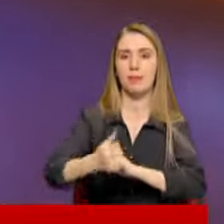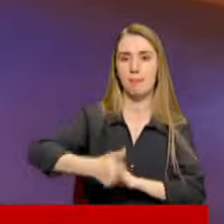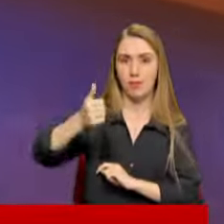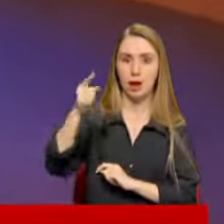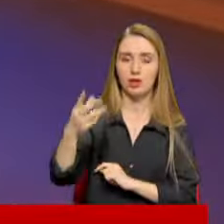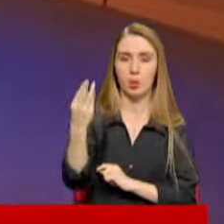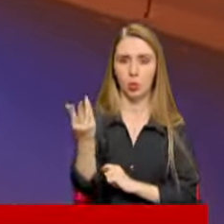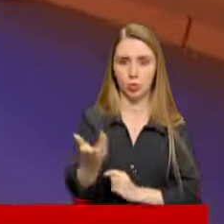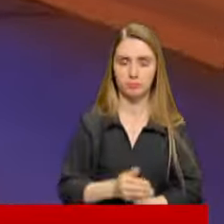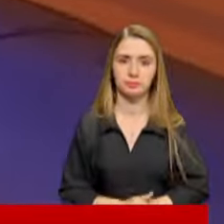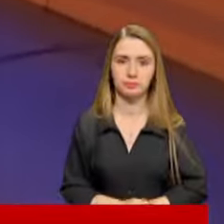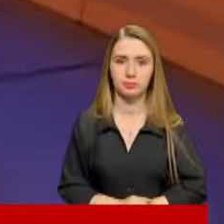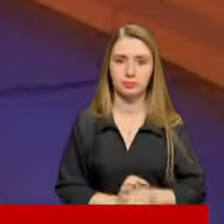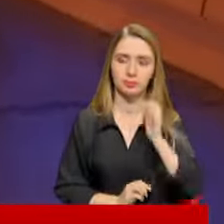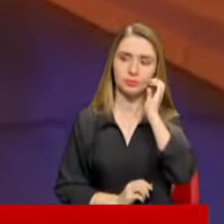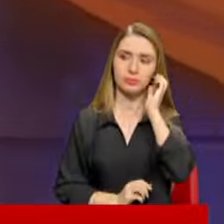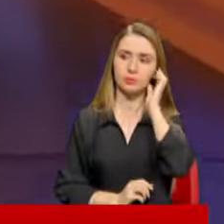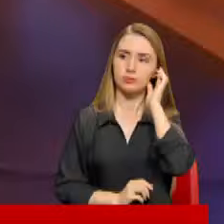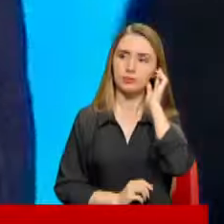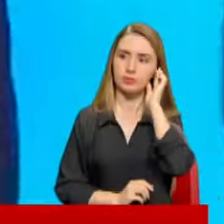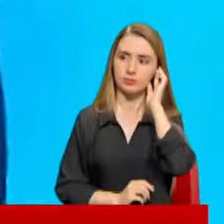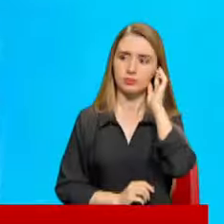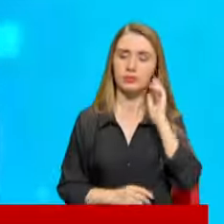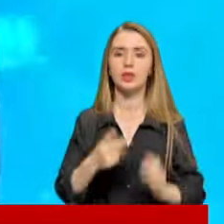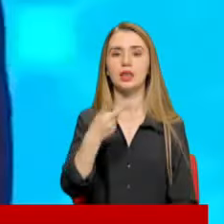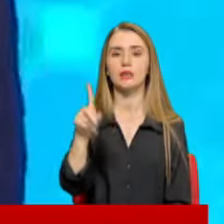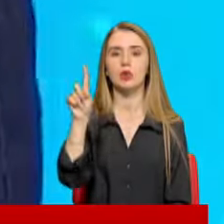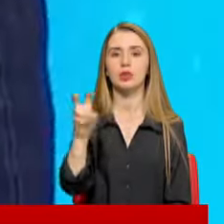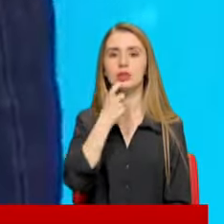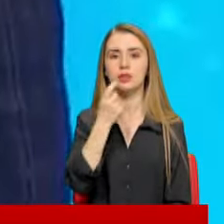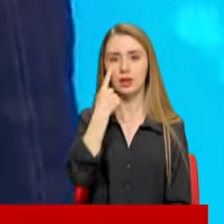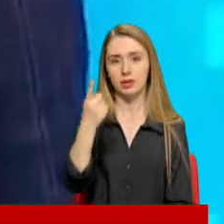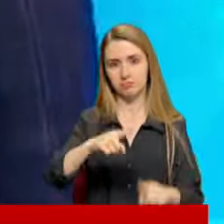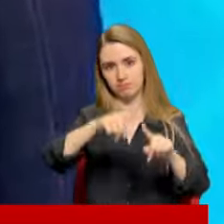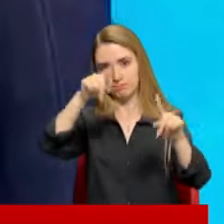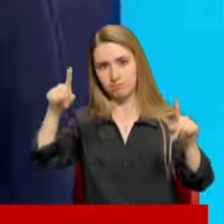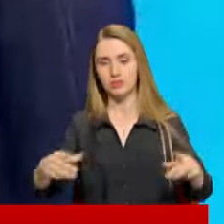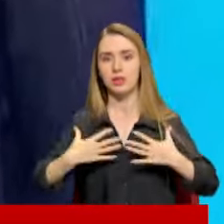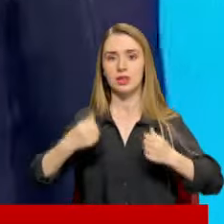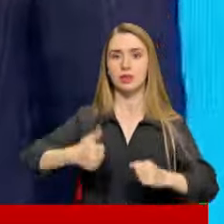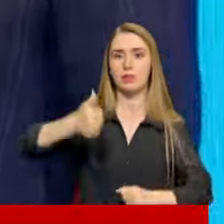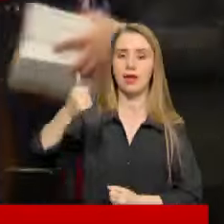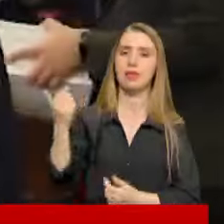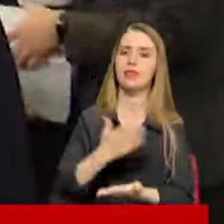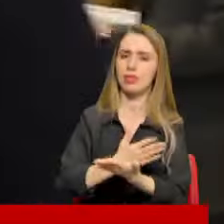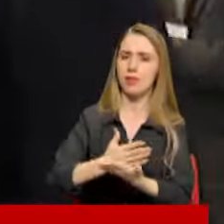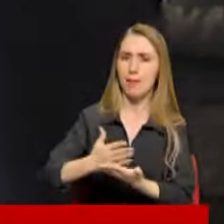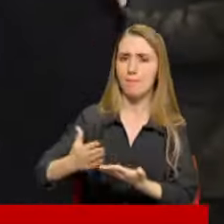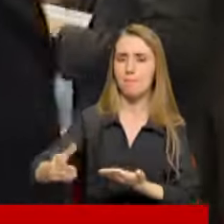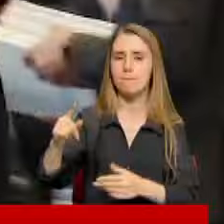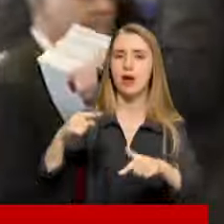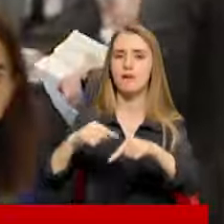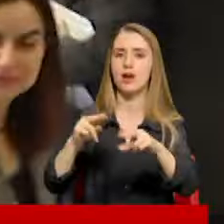Bakanlığı'na getirildi 2018 yılından bu yana Sağlık Bakanlığı görevini yerine getiren